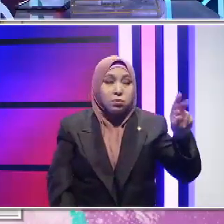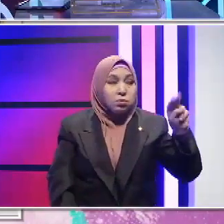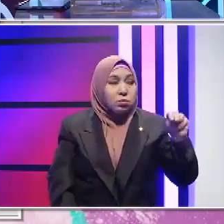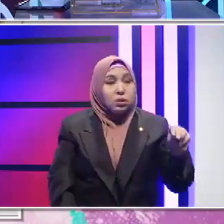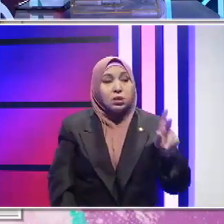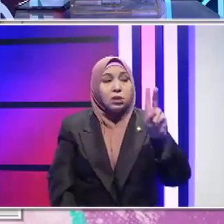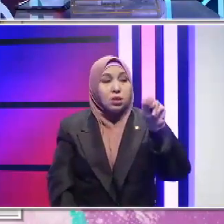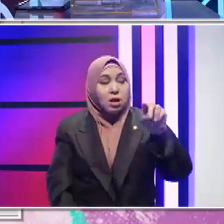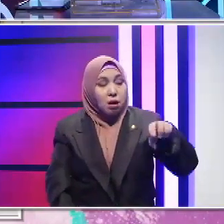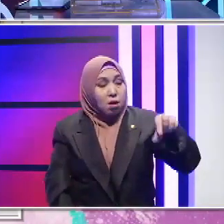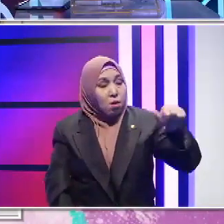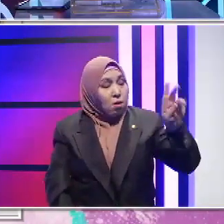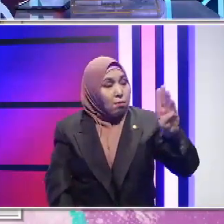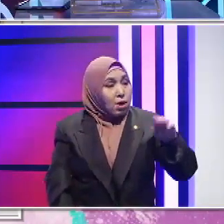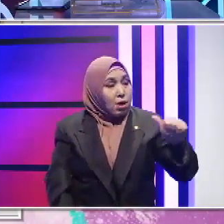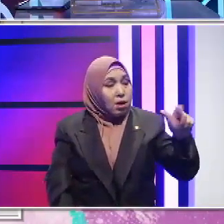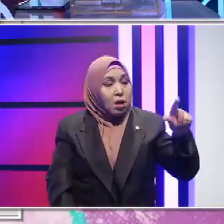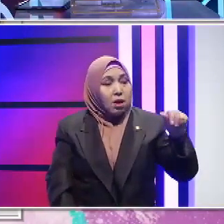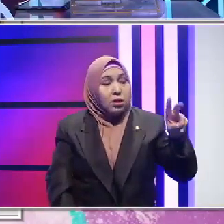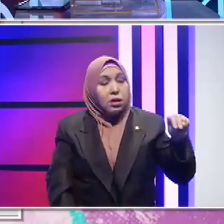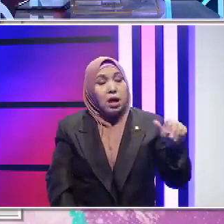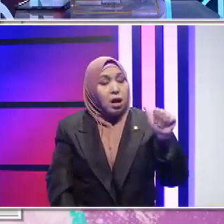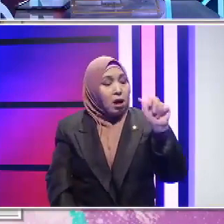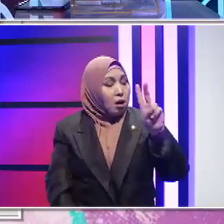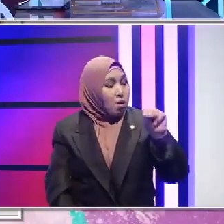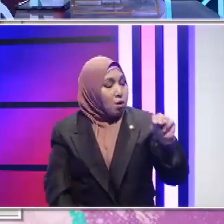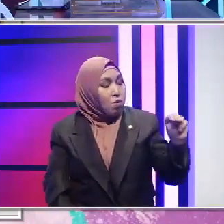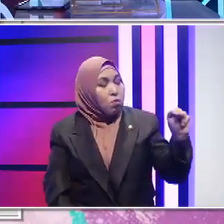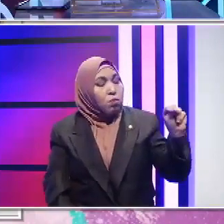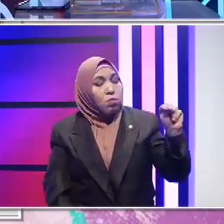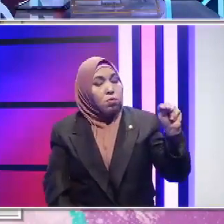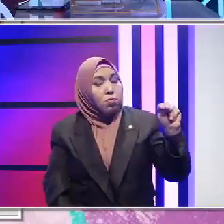لتركبن طبقا عن